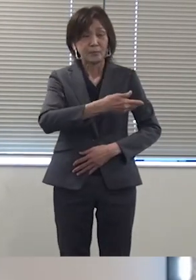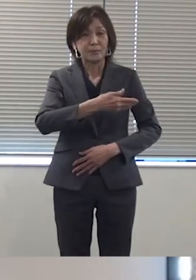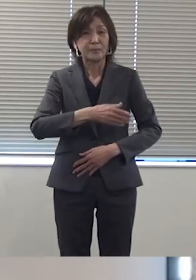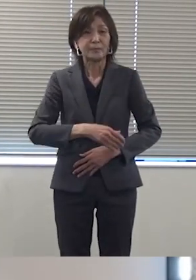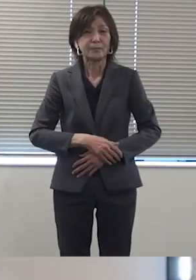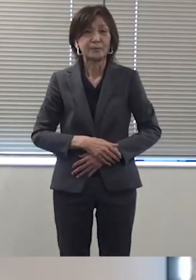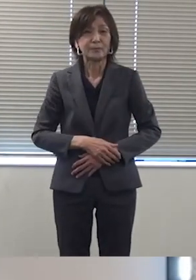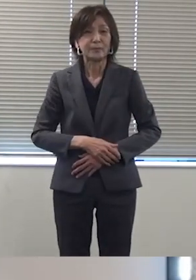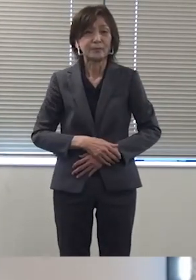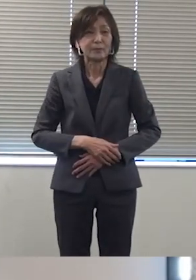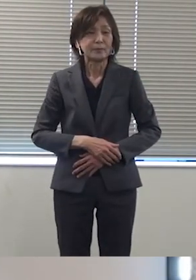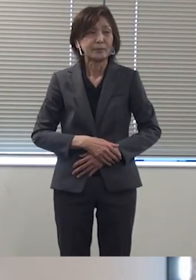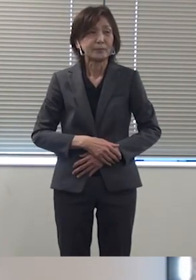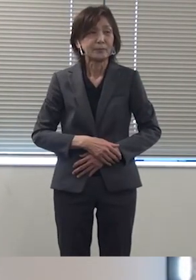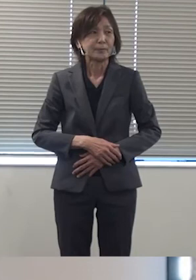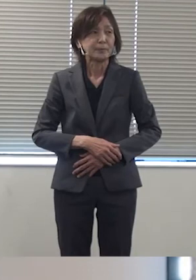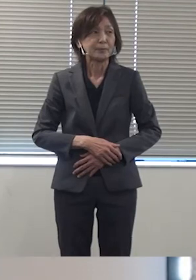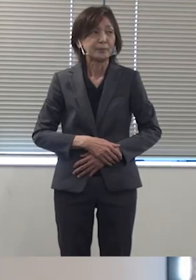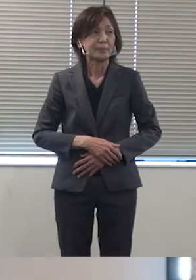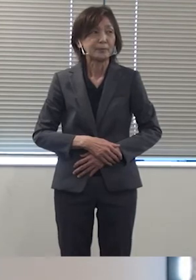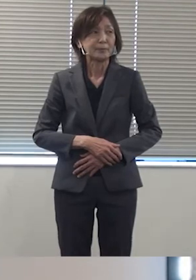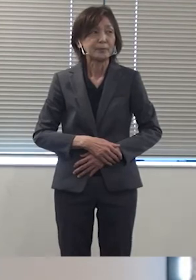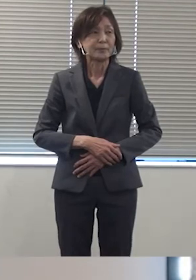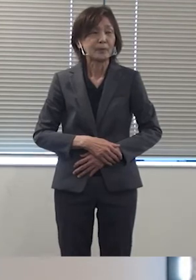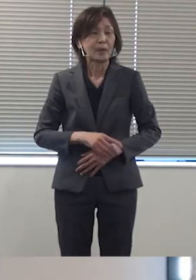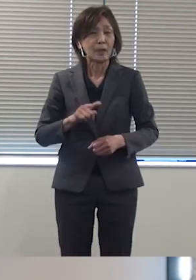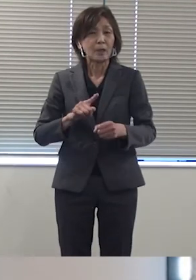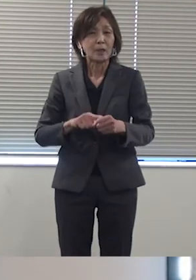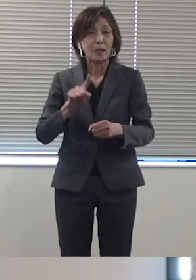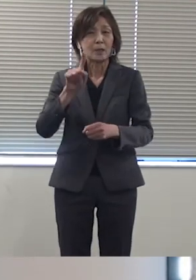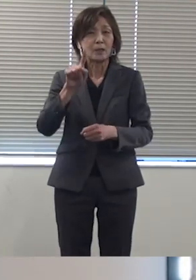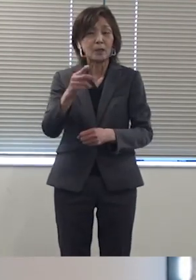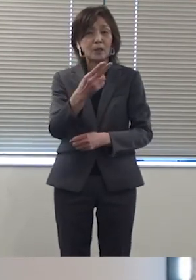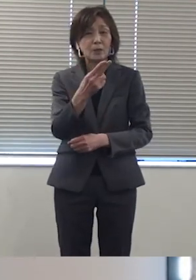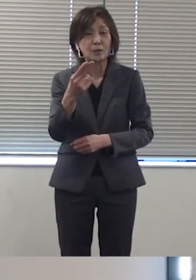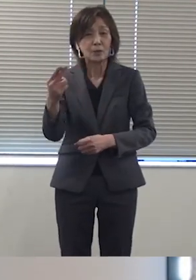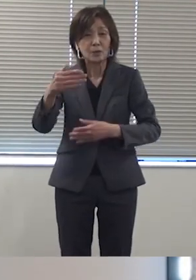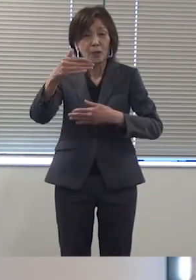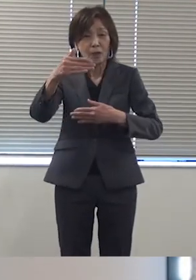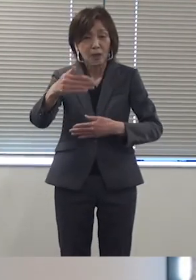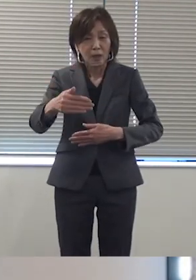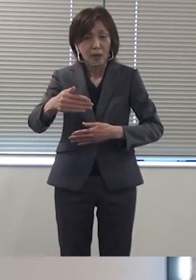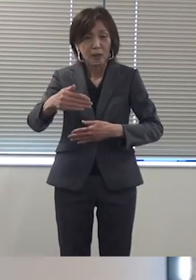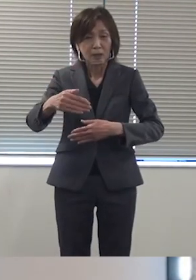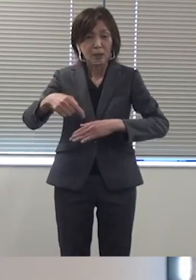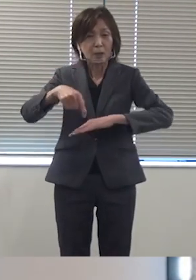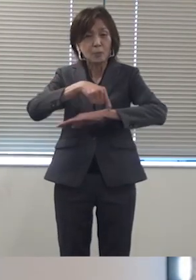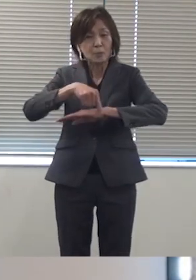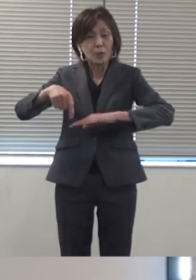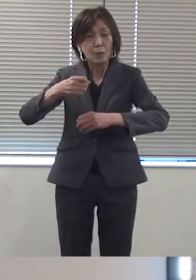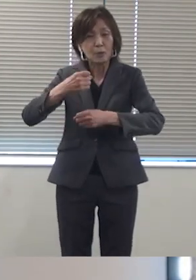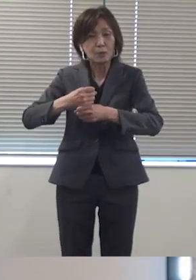りにまたコロナの影響を受けて非常時なので、データがちょっと揃わないので、ちょっと様子